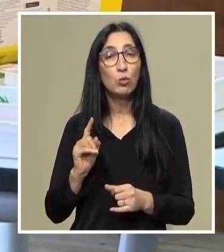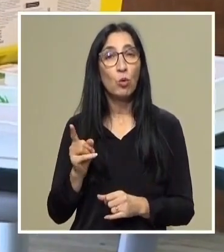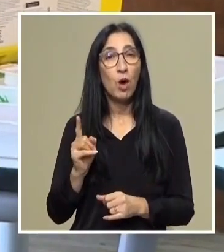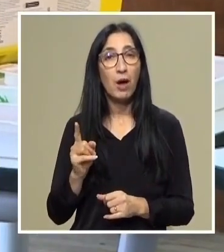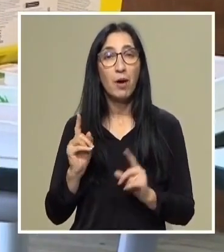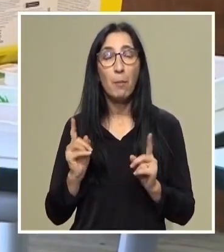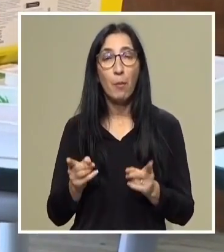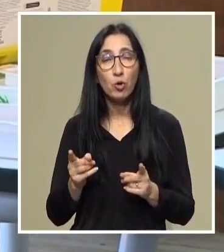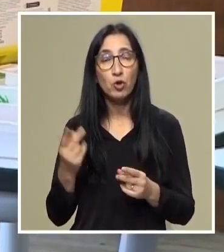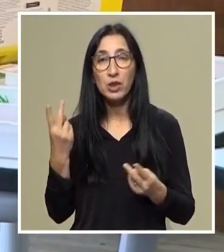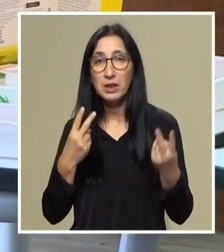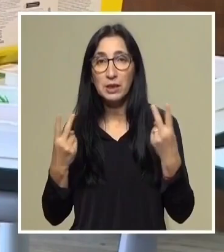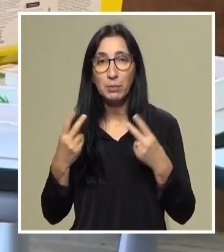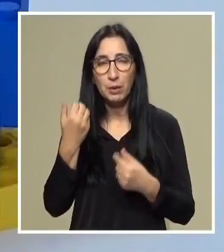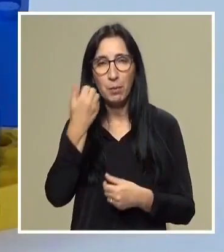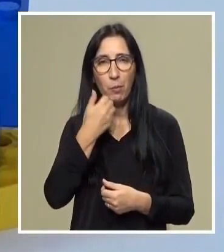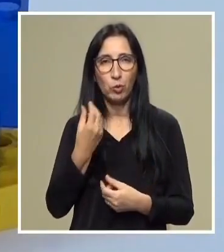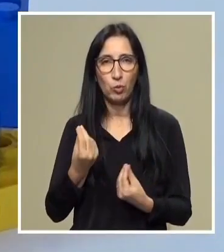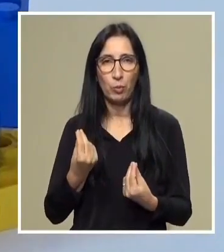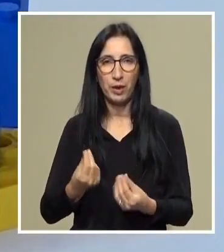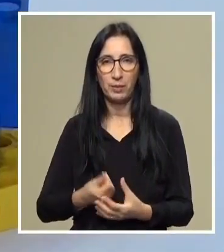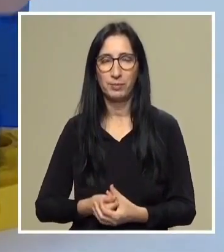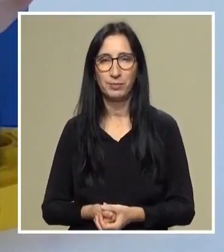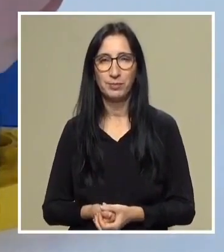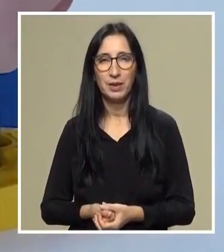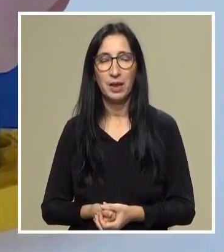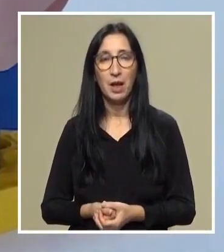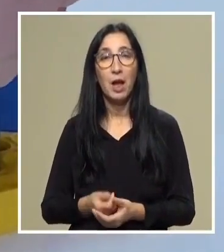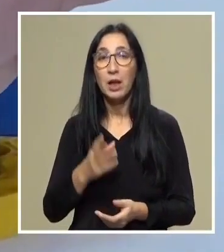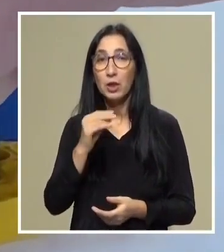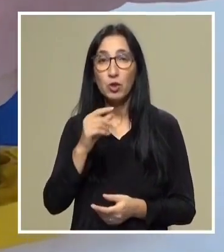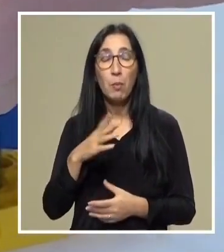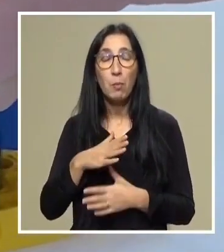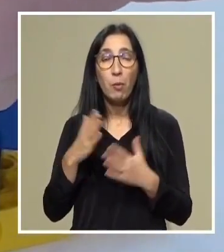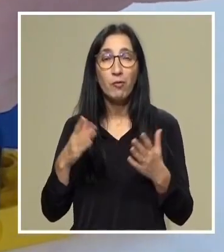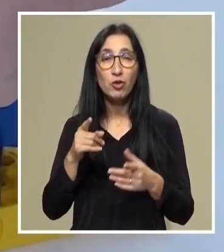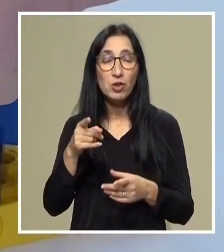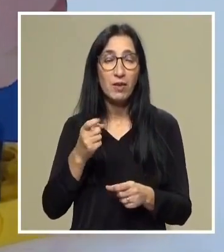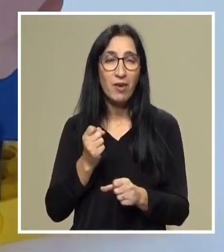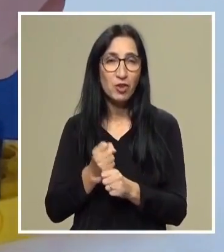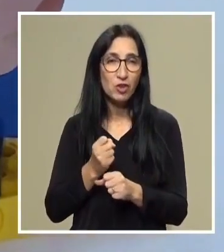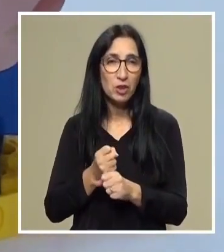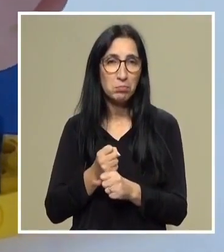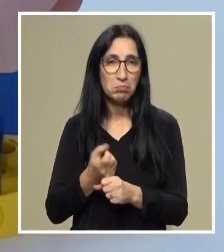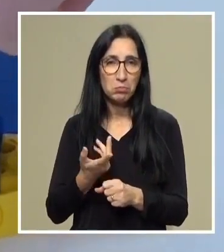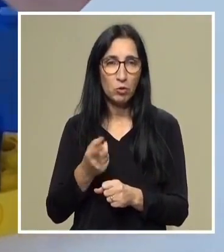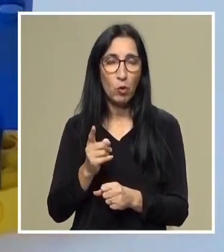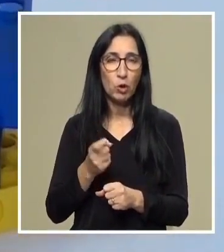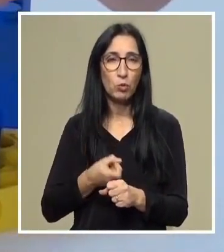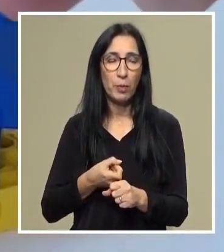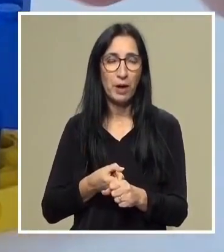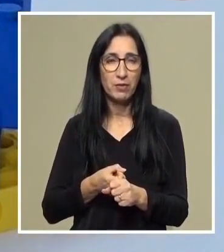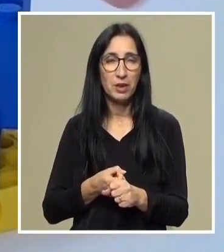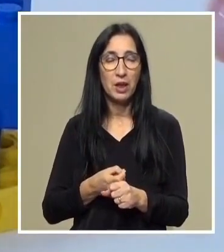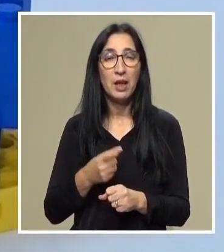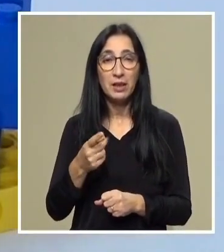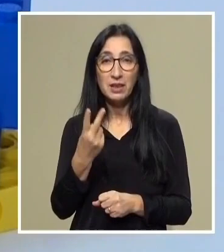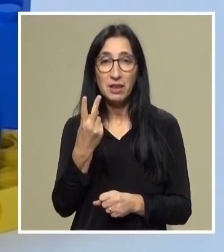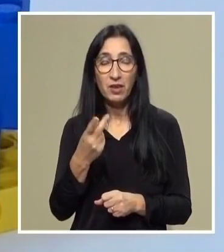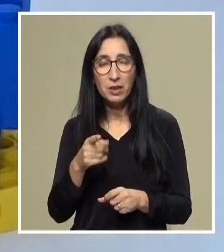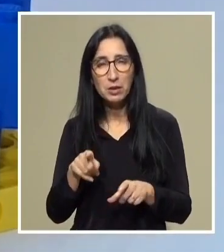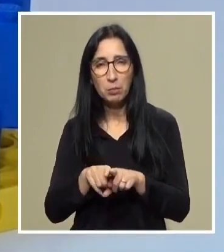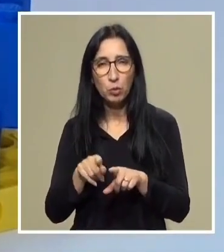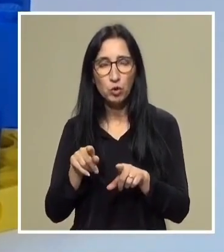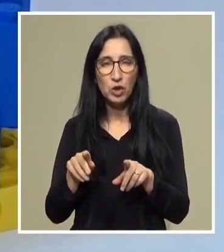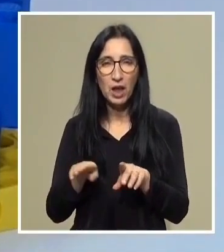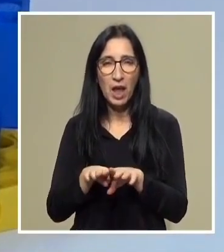може да се разбираме по-добре. Кажи ни повече за вашите изделия, които сте изработили. Тия двете са почти еднакви,